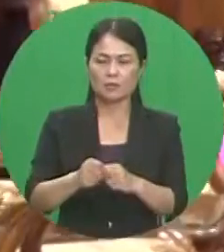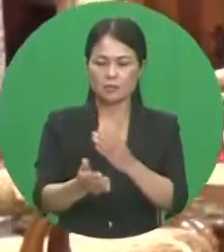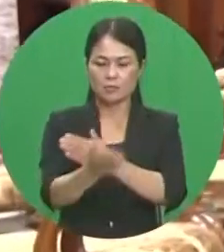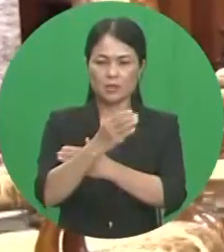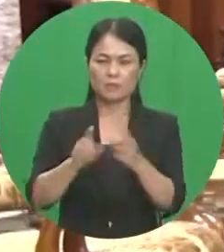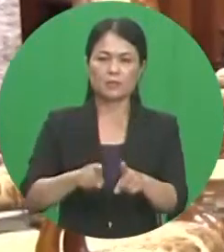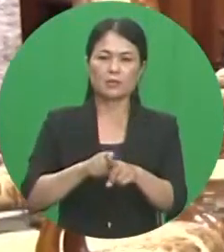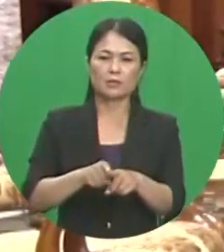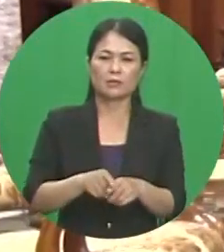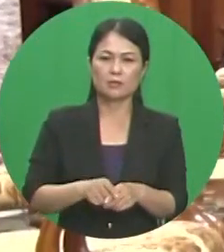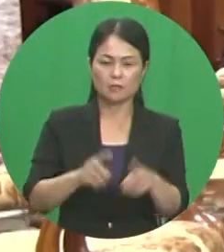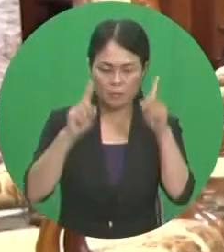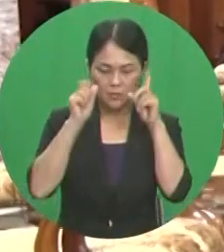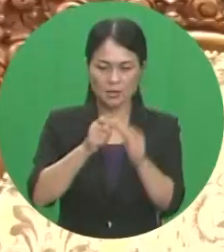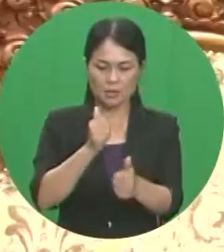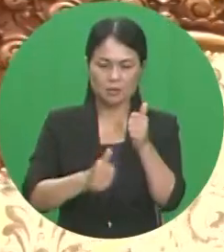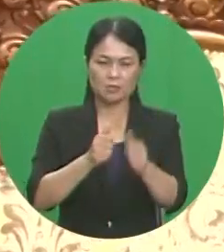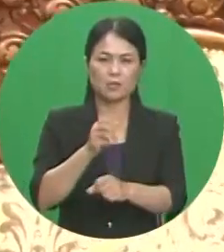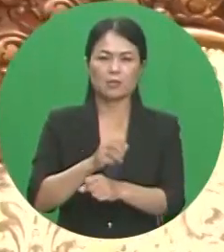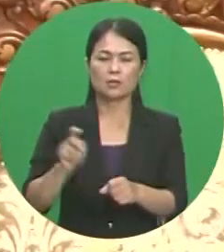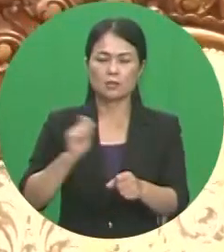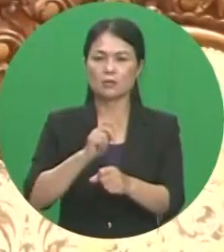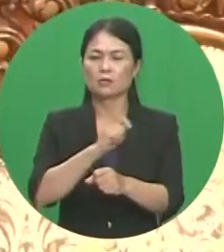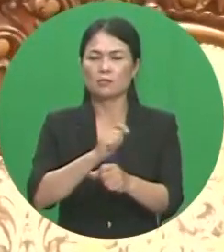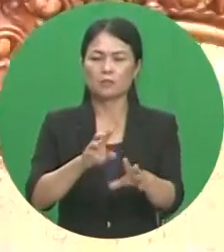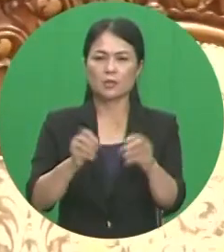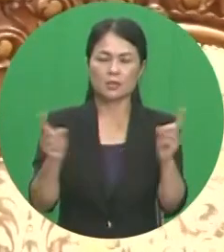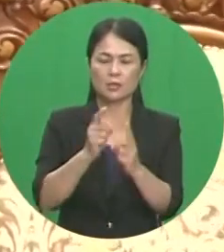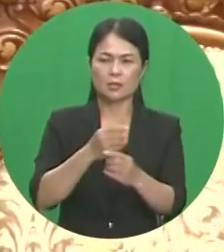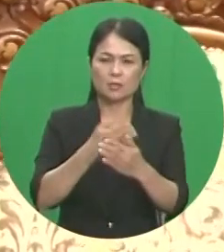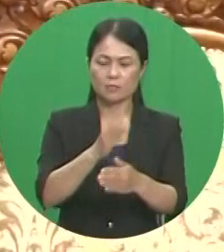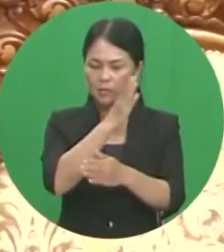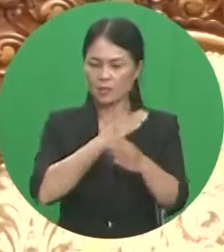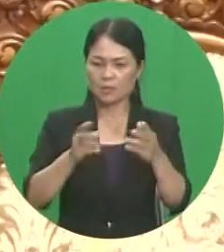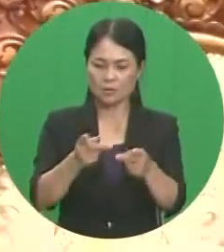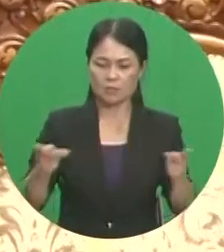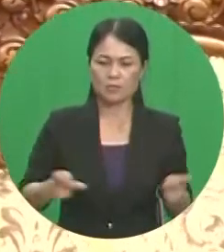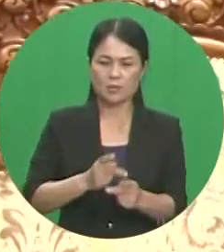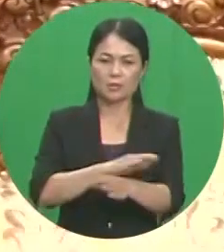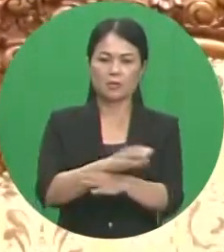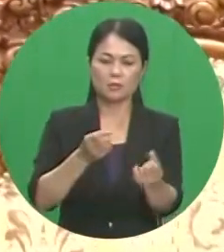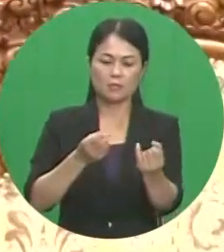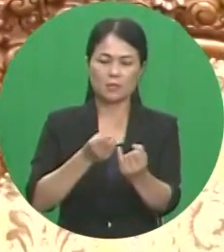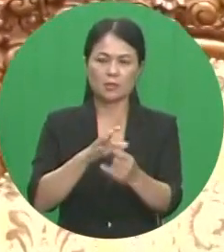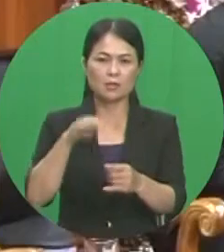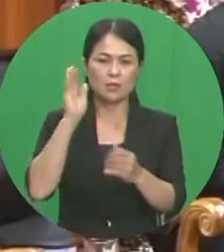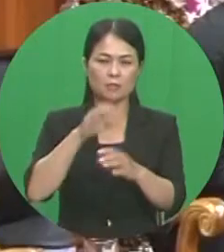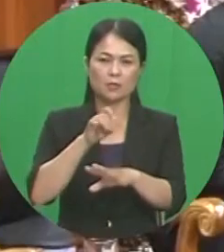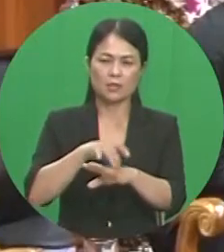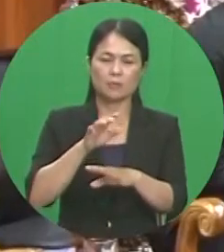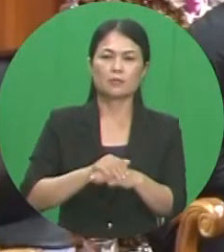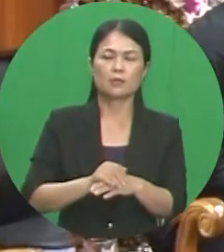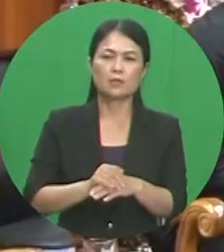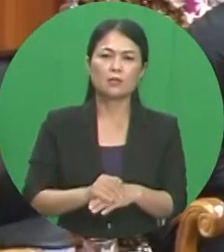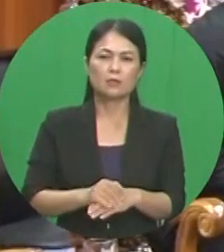bất ngay đòi đài này đài, ai dự đoàn rốt thầm một trái kiểu cảnh rất bàn tổ tố chuộc mà chắc cả sĩ thán vì sốt tập hùm trên trầm khẩm mốm, nơi khai cầm bông